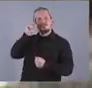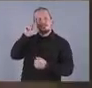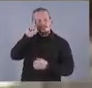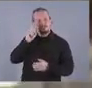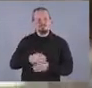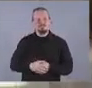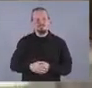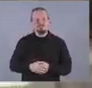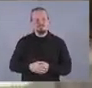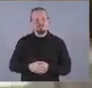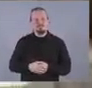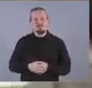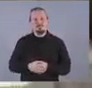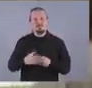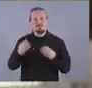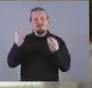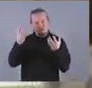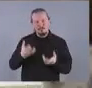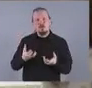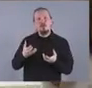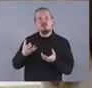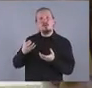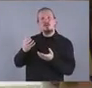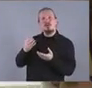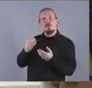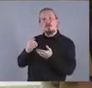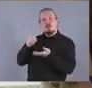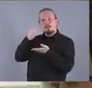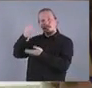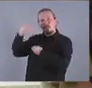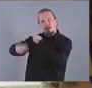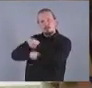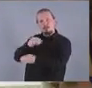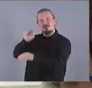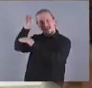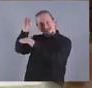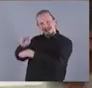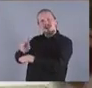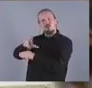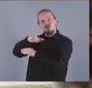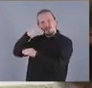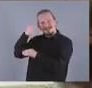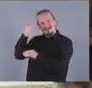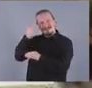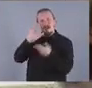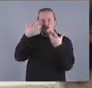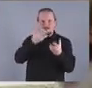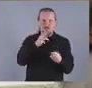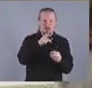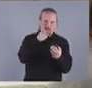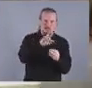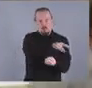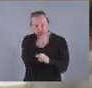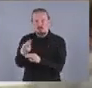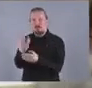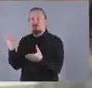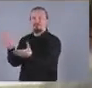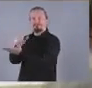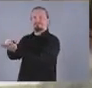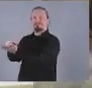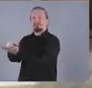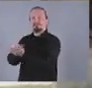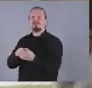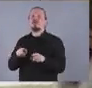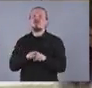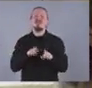processus de classement au patrimoine mondial de l'humanité. Il vise aussi à proposer de renouer le dialogue interrompu